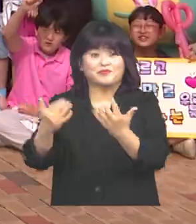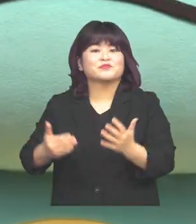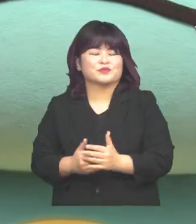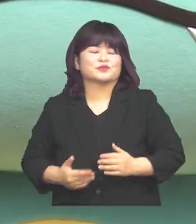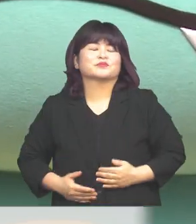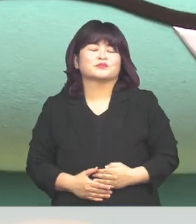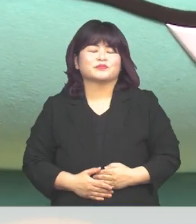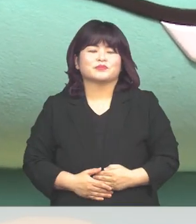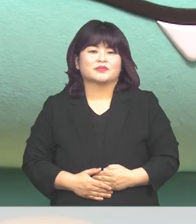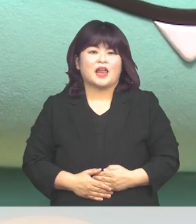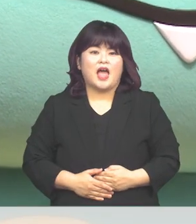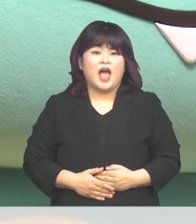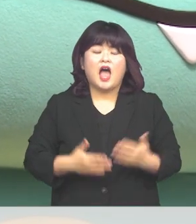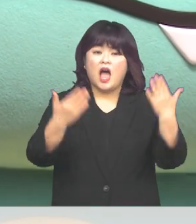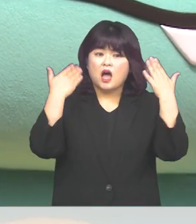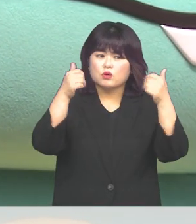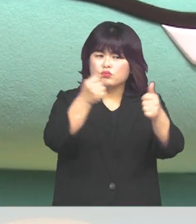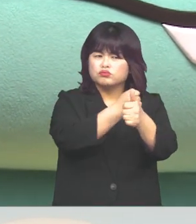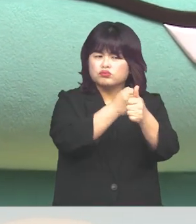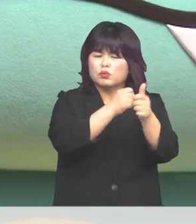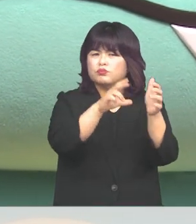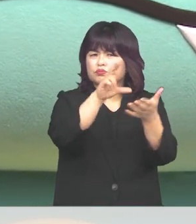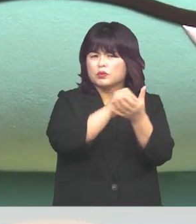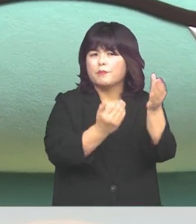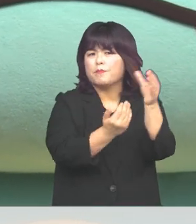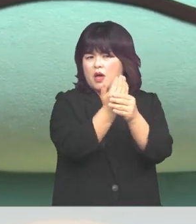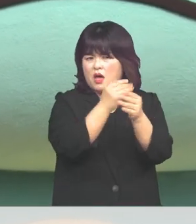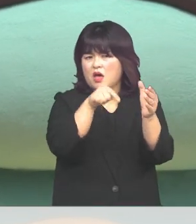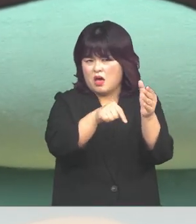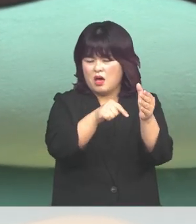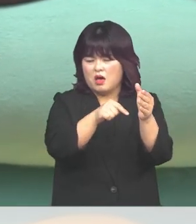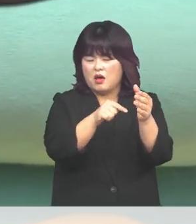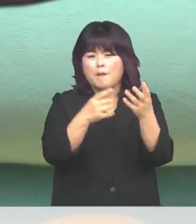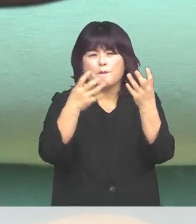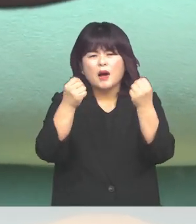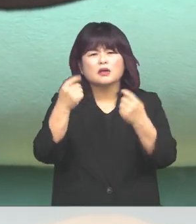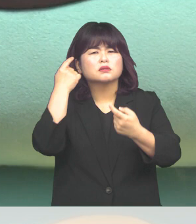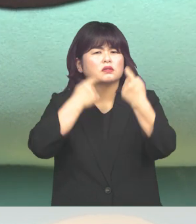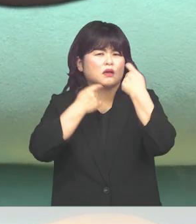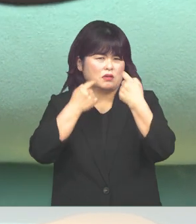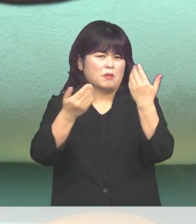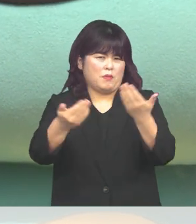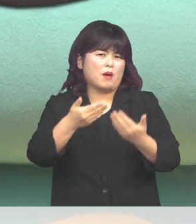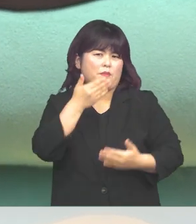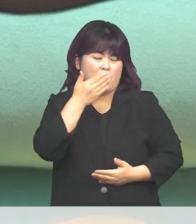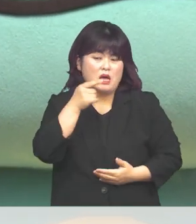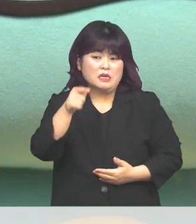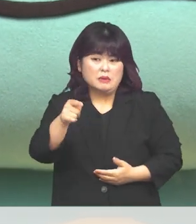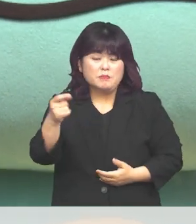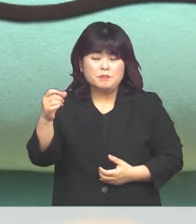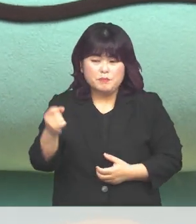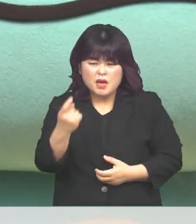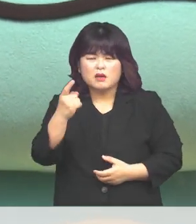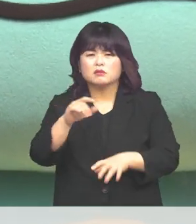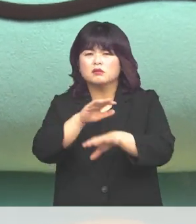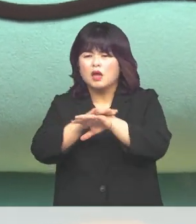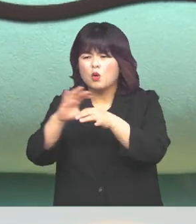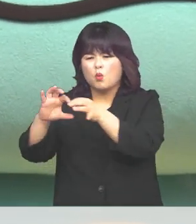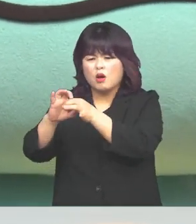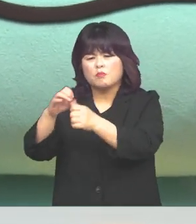참여했습니다. 학교 폭력이 발생했을 때 많은 상처를 주고 그 상처 때문에 관계